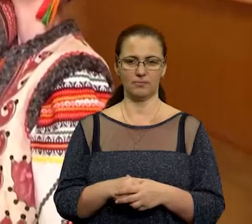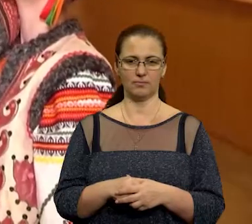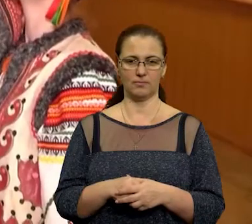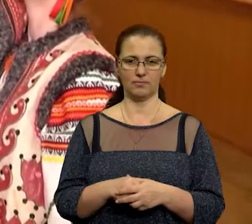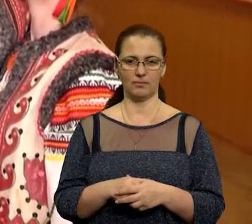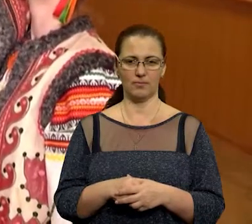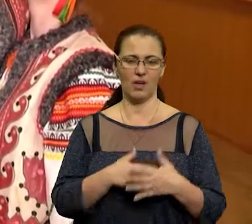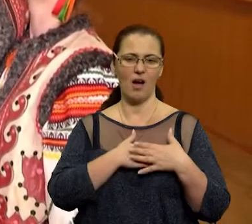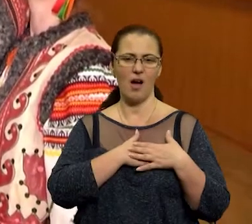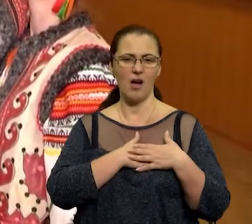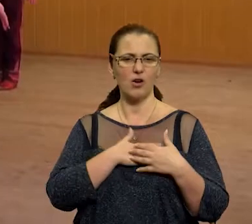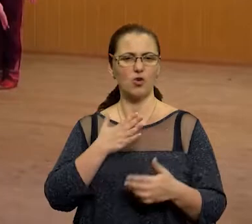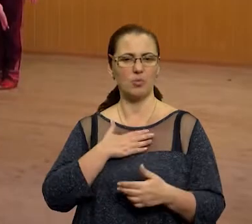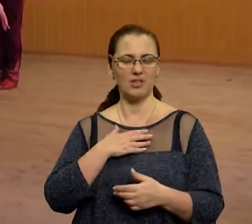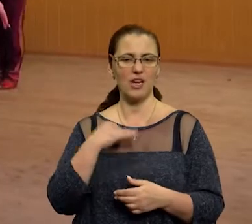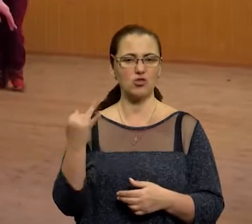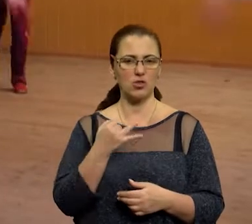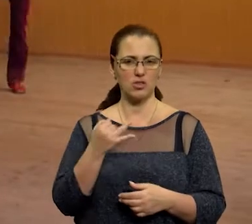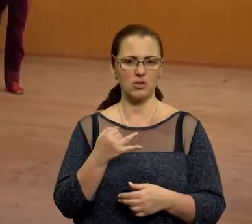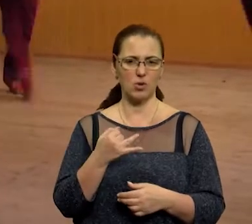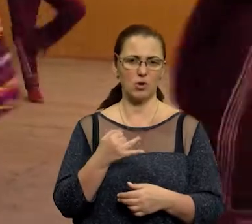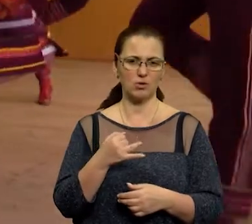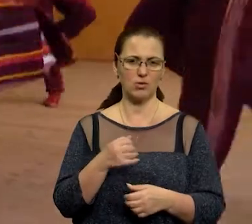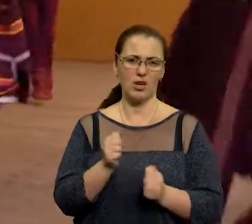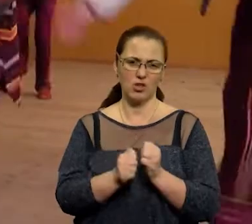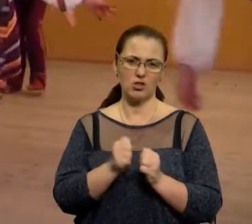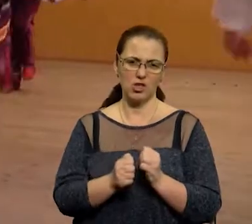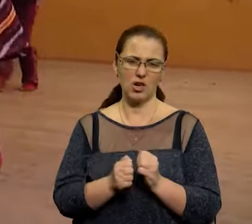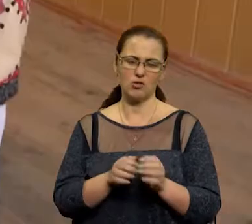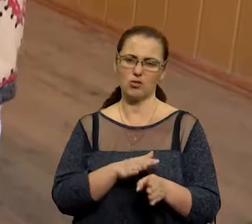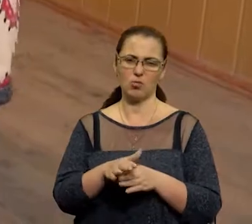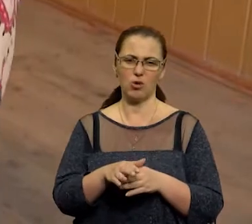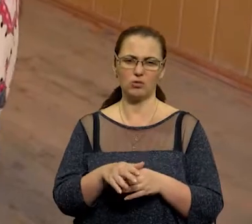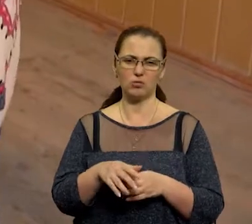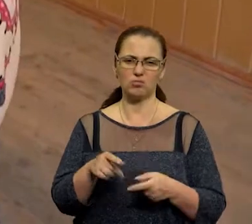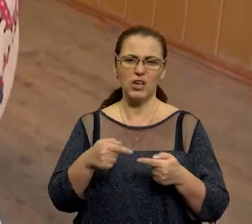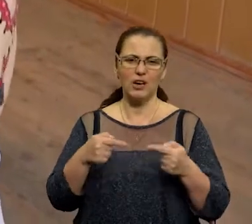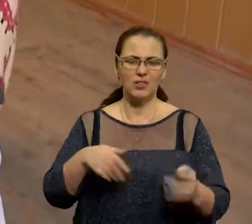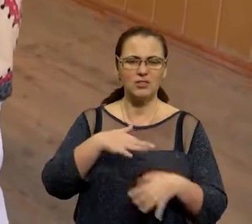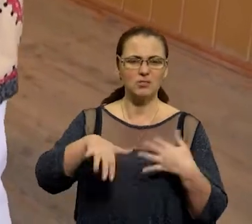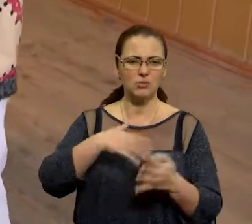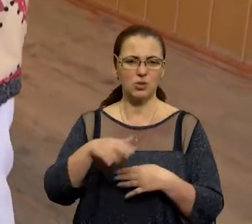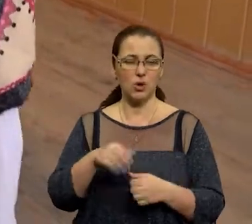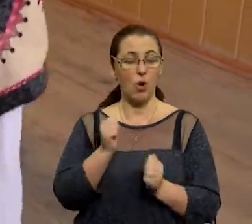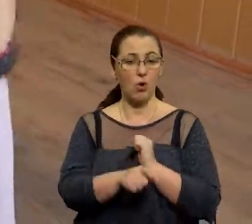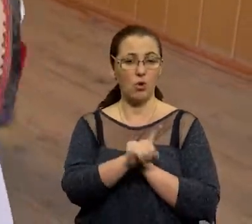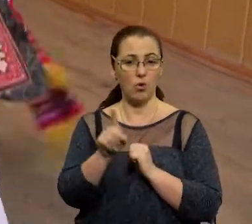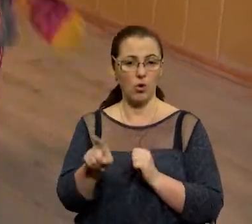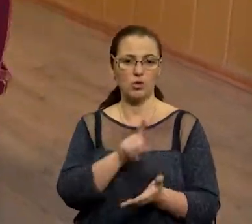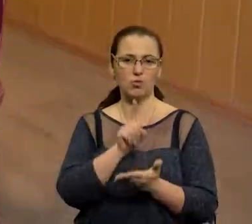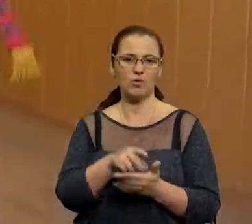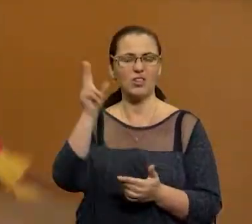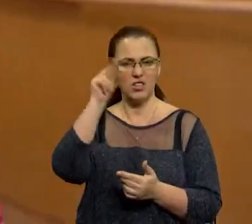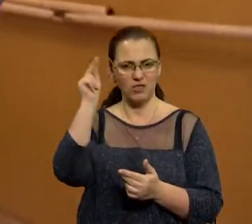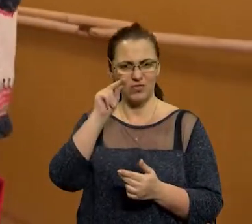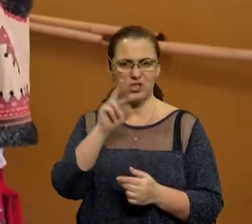Девід любить й нашу історію, довгу і часто наповнену перипетіями. Каже, народ завдяки їй повинен вчитися на помилках, а ще